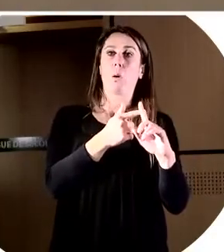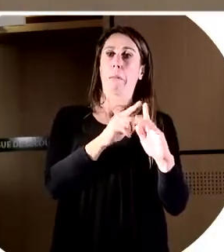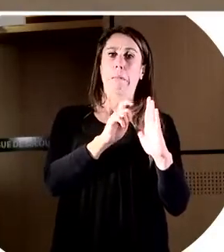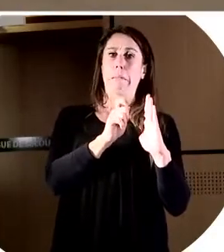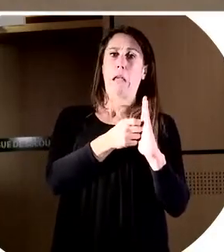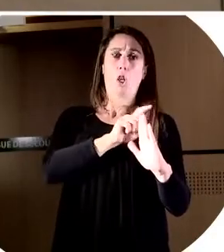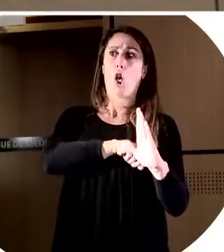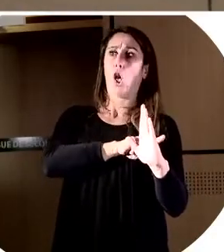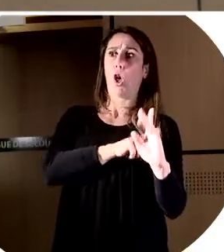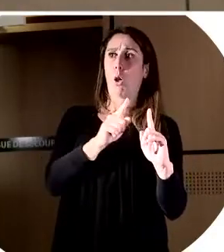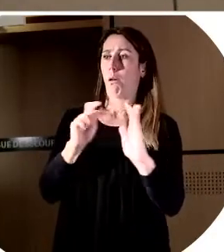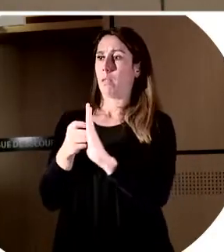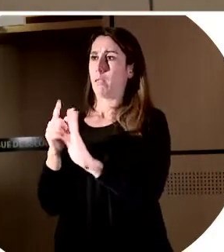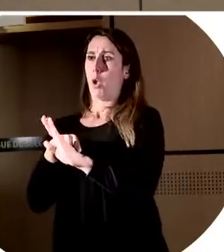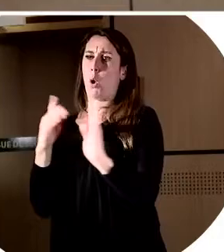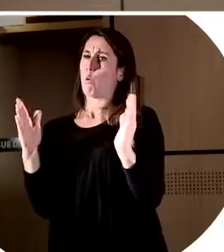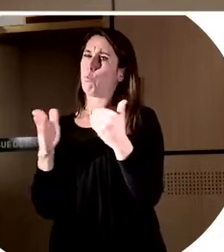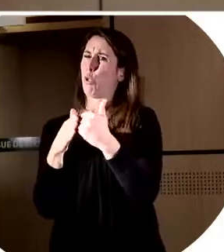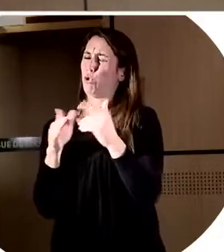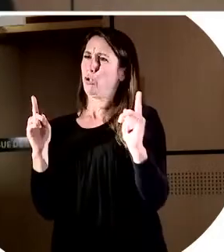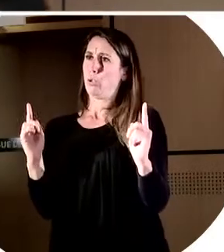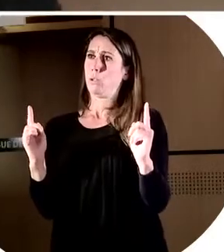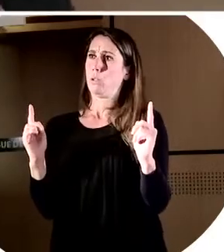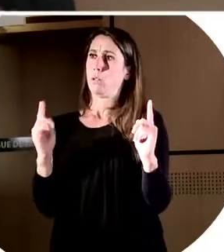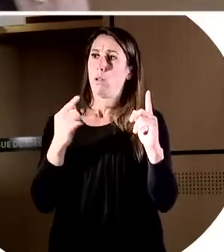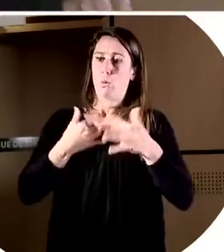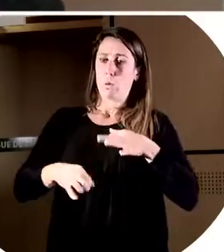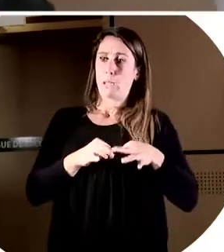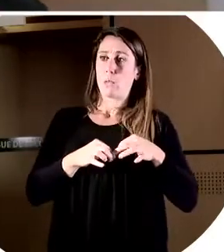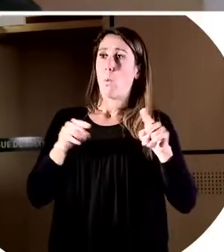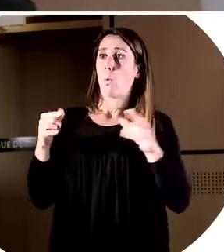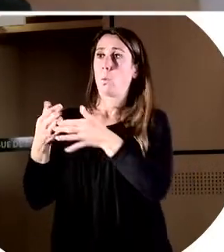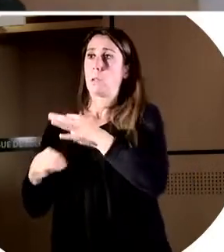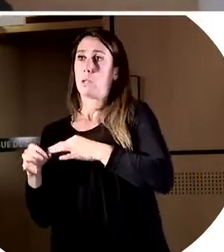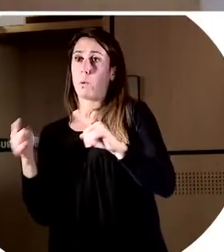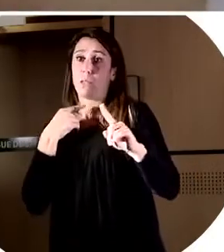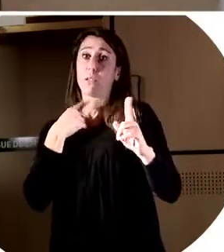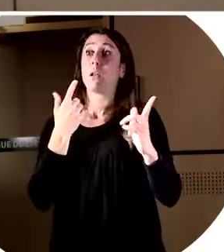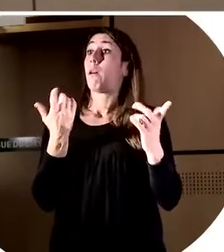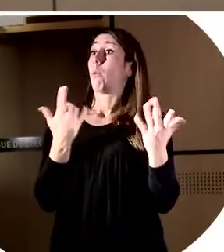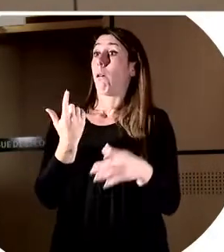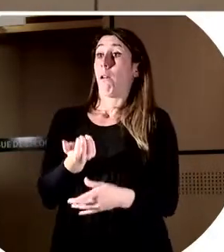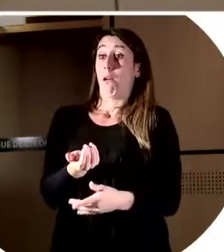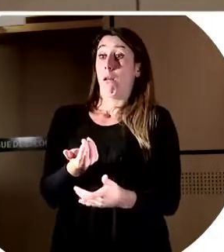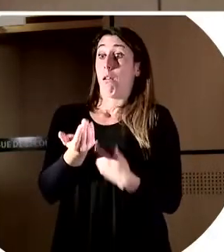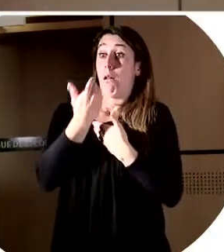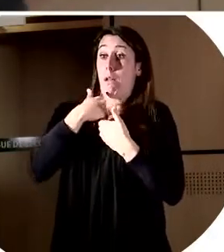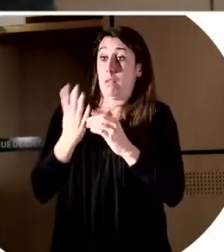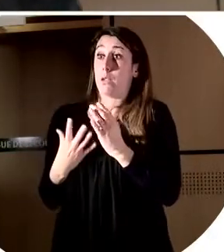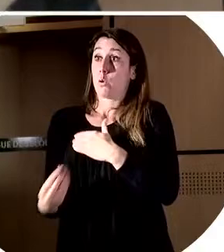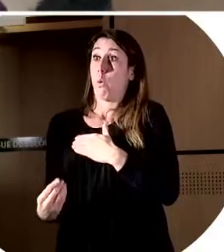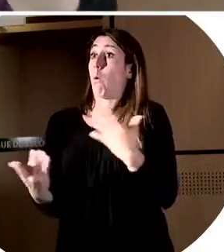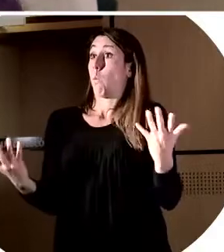proches. Les variations de concentration, c'est assez facile, c'est ce qui rentre moins ce qui sort. Ce qui rentre, c'est l'arrivée